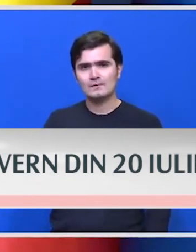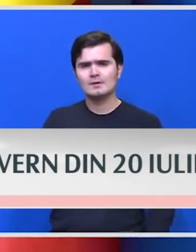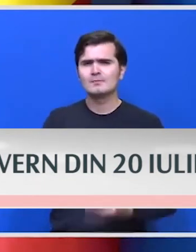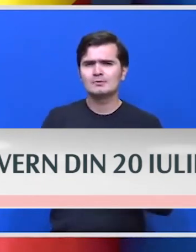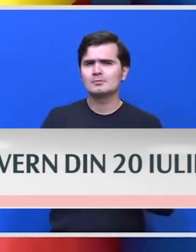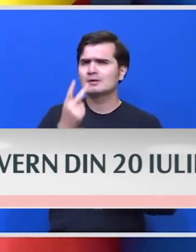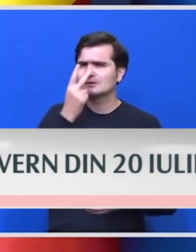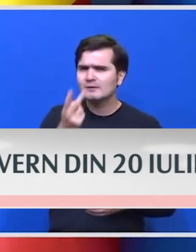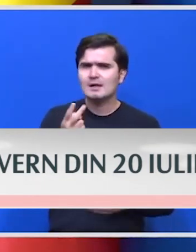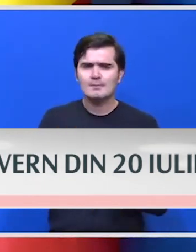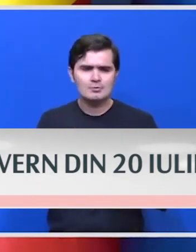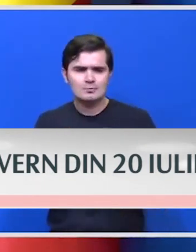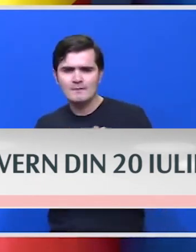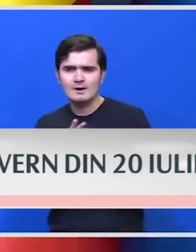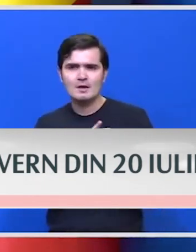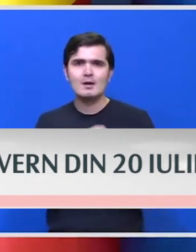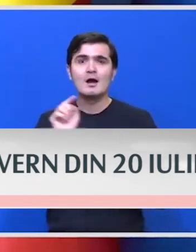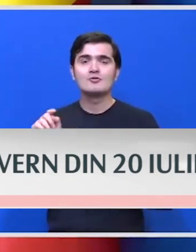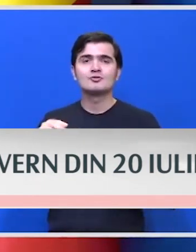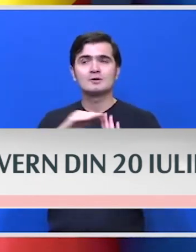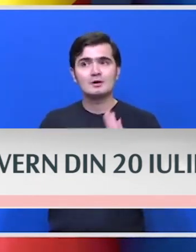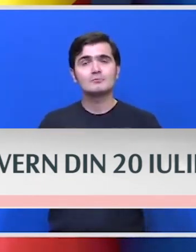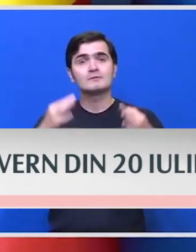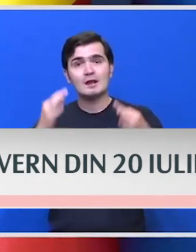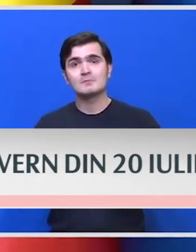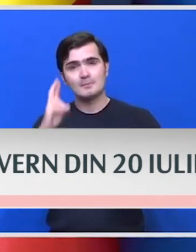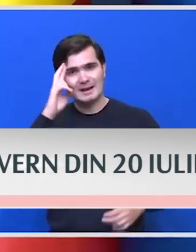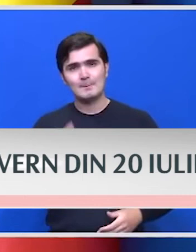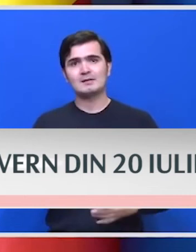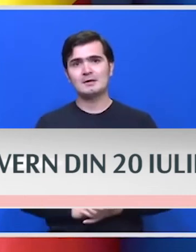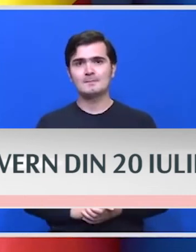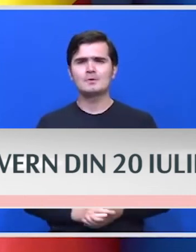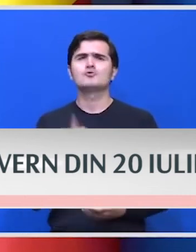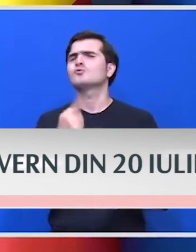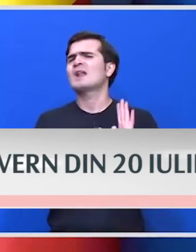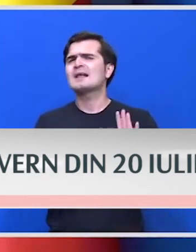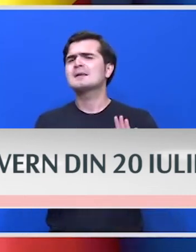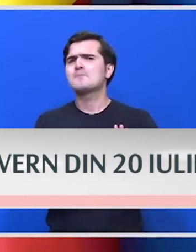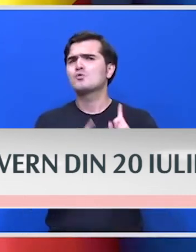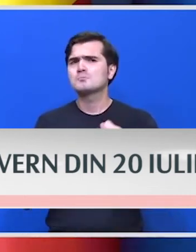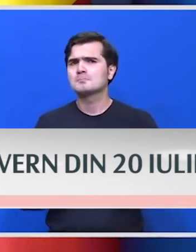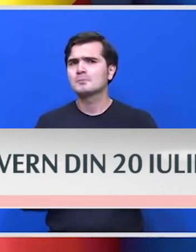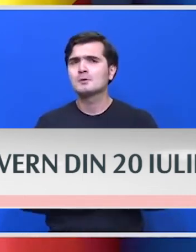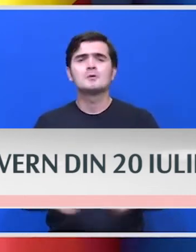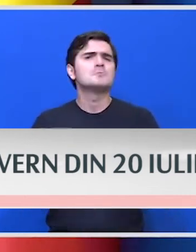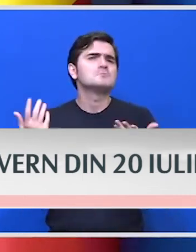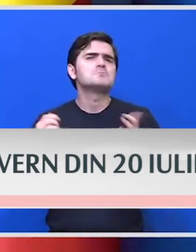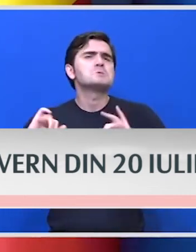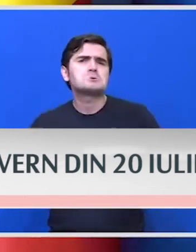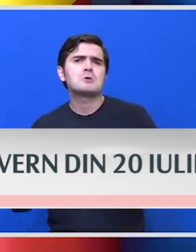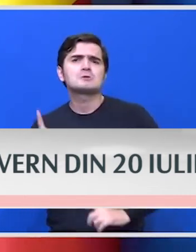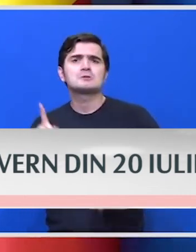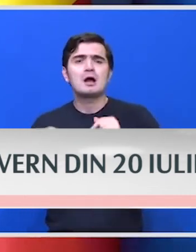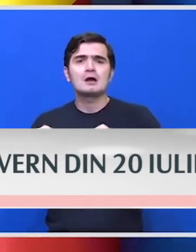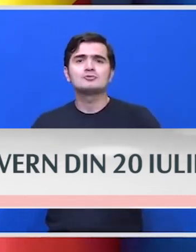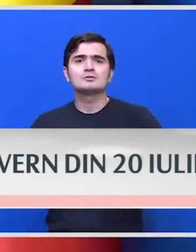vedea și veghea ca aceste reguli să fie respectate. Un exemplu util în acest context poate fi și situația în care prin acest